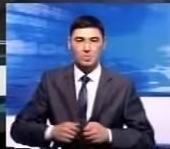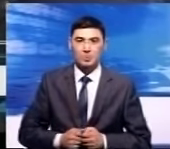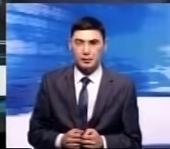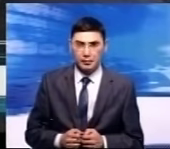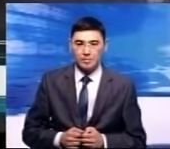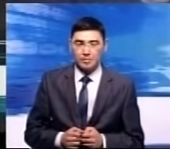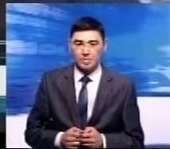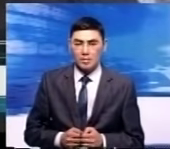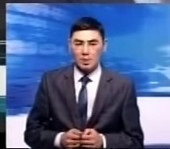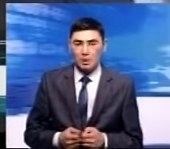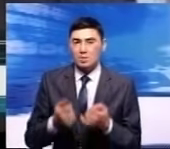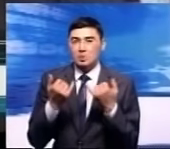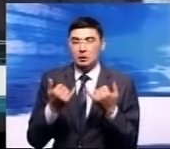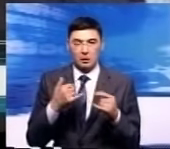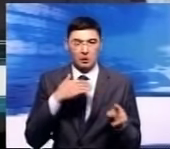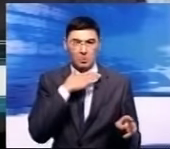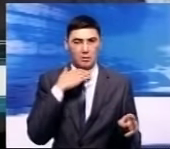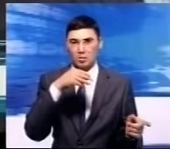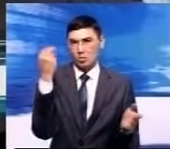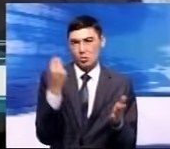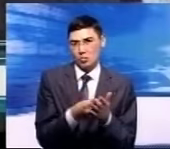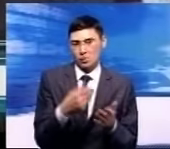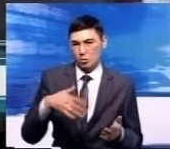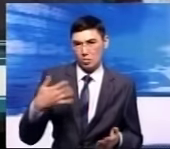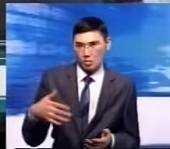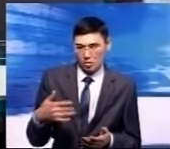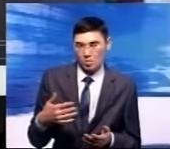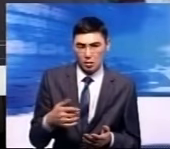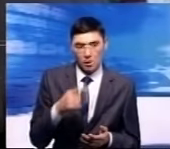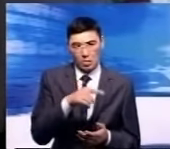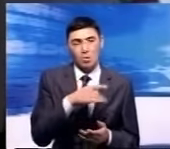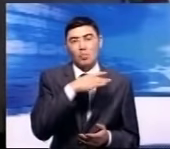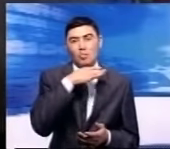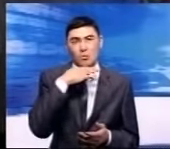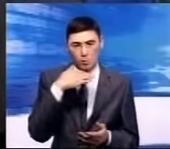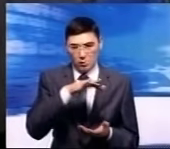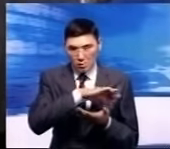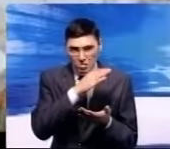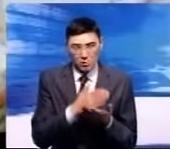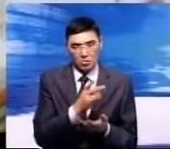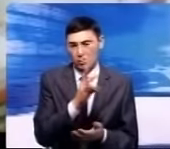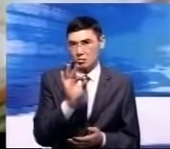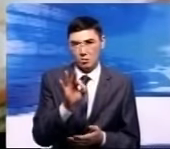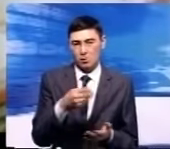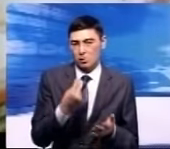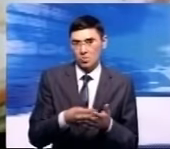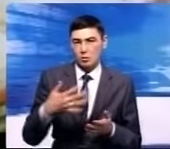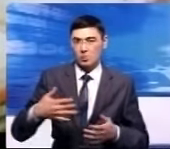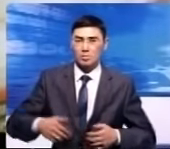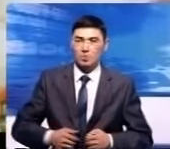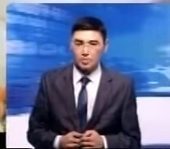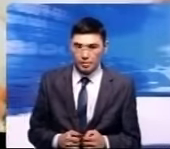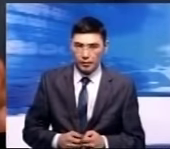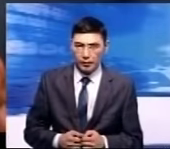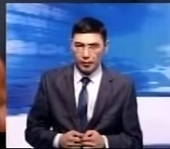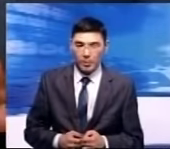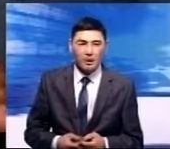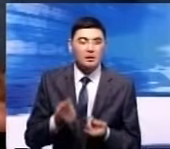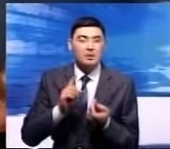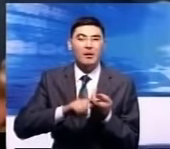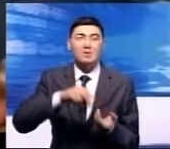Мясо дорогое, не могу сказать, что оно по доступным ценам, несмотря на то, что его много, мясо дорогое. С целью проверить соблюдение